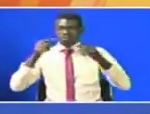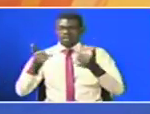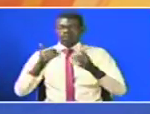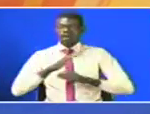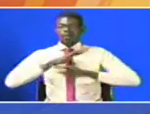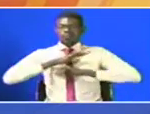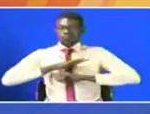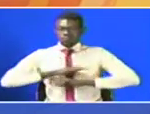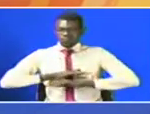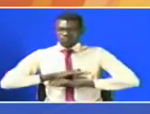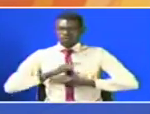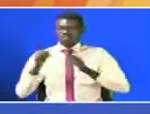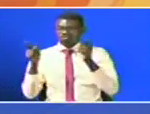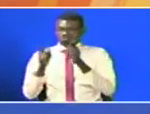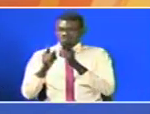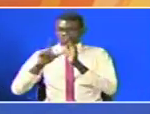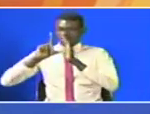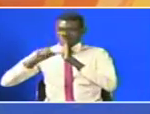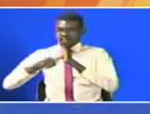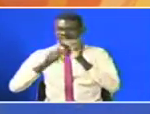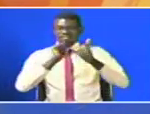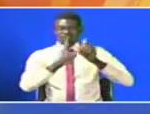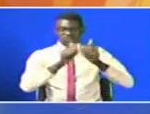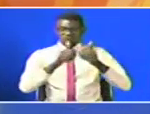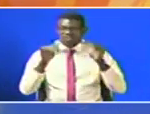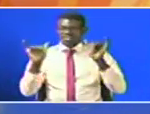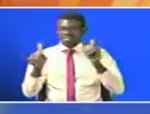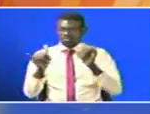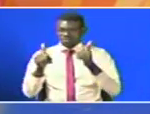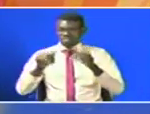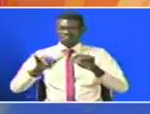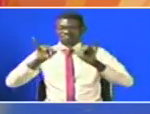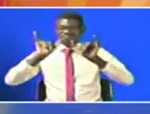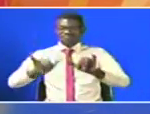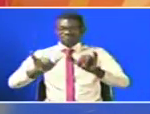mapumziko mafupi, baadaye kidogo taarifa za michezo zinakujia, usiende mbali.